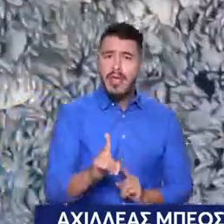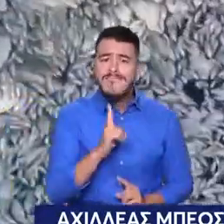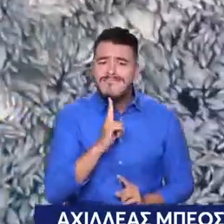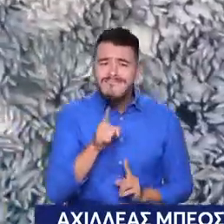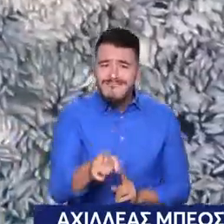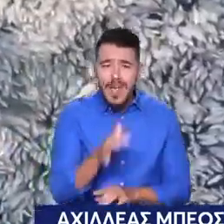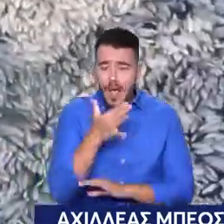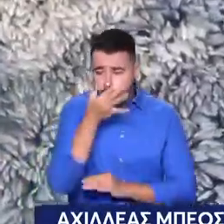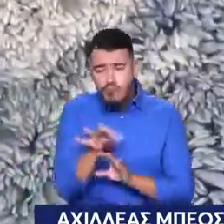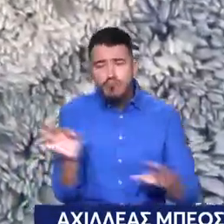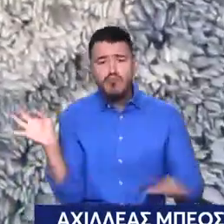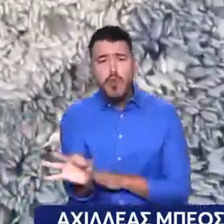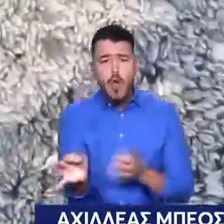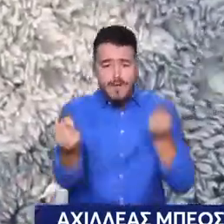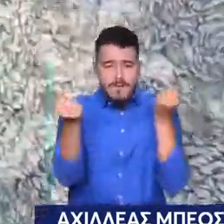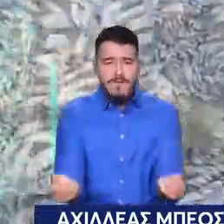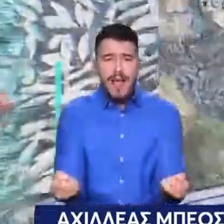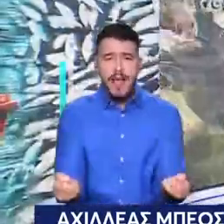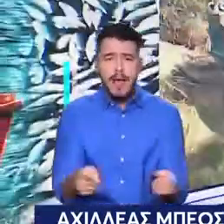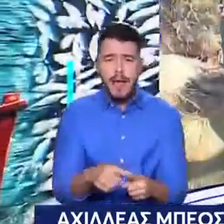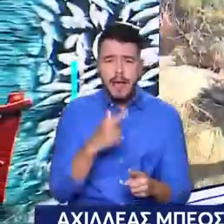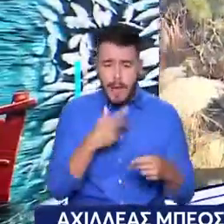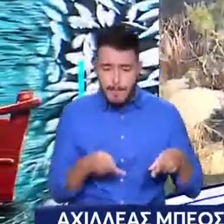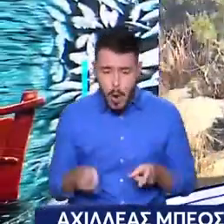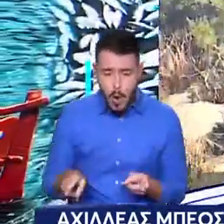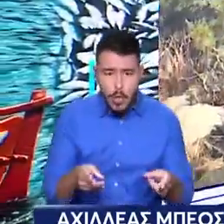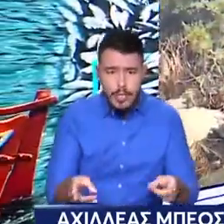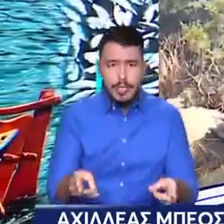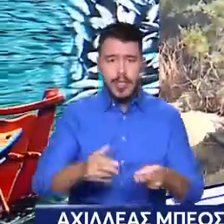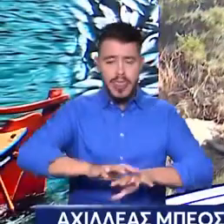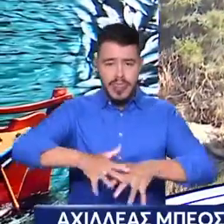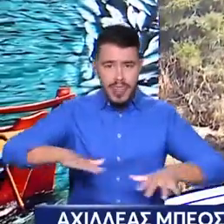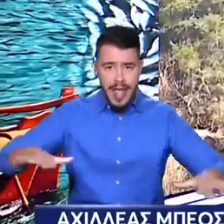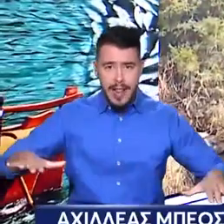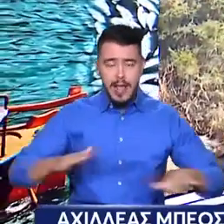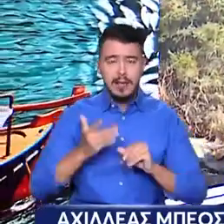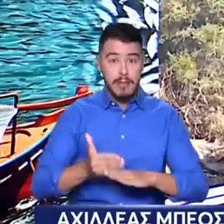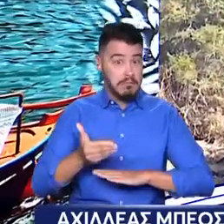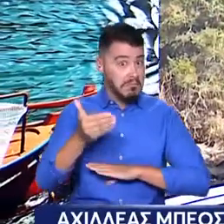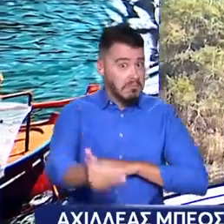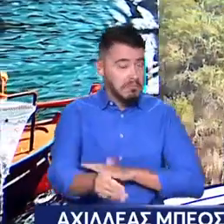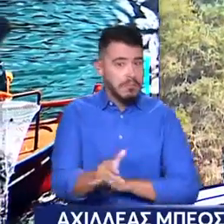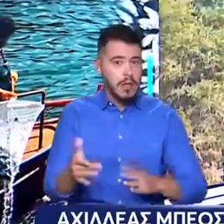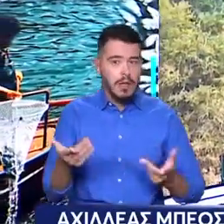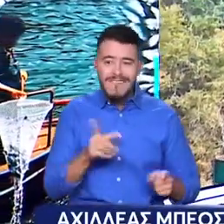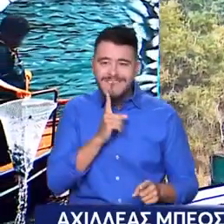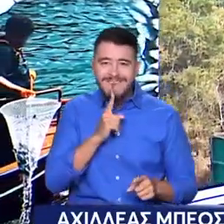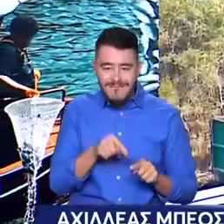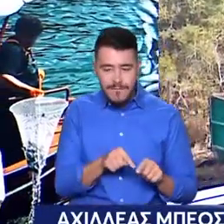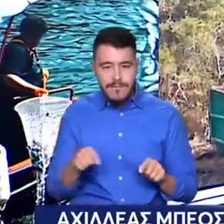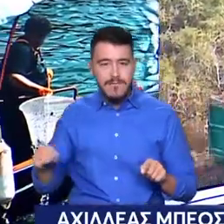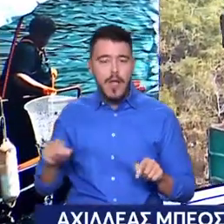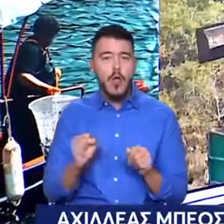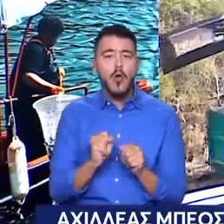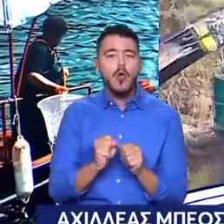μολύνει τον υδροφόρο ορίζοντα. Υπάρχει κίνδυνος για τη δημόσια υγεία. Στα 100 μέτρα υπάρχουν 3 γεωτρήσεις και